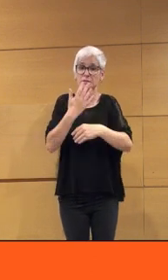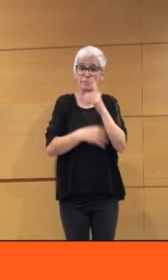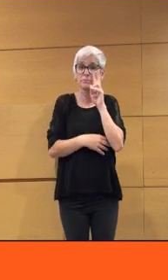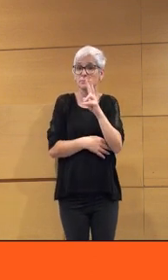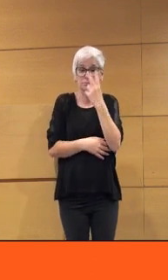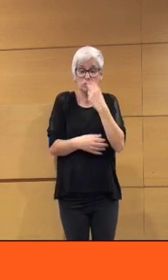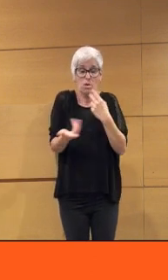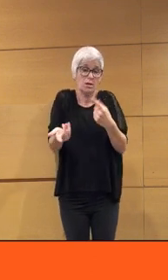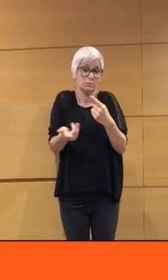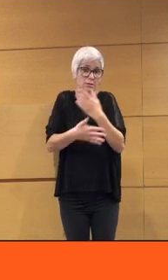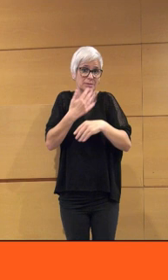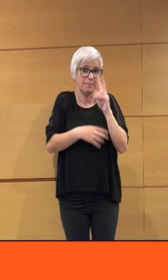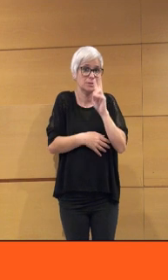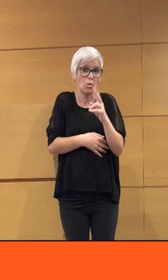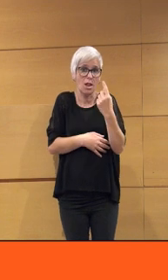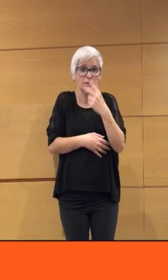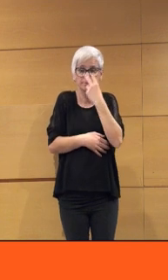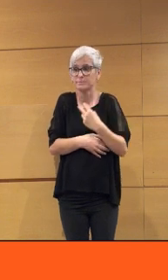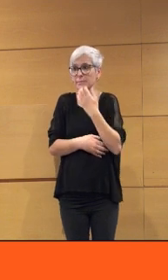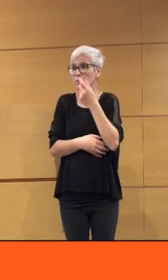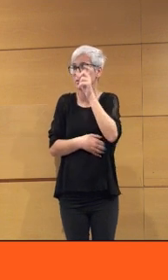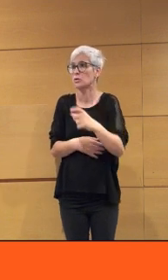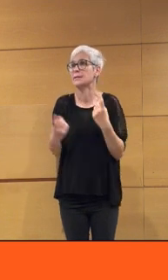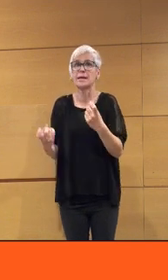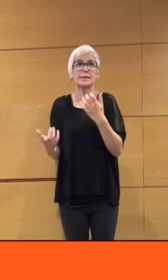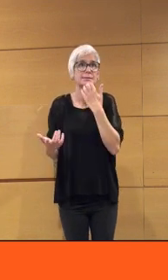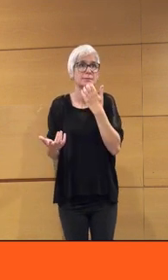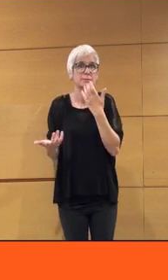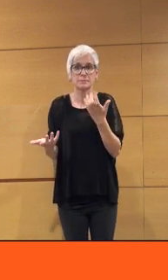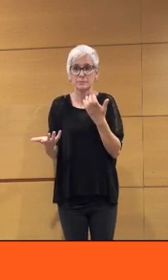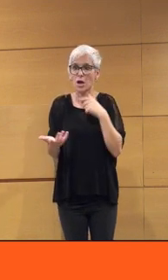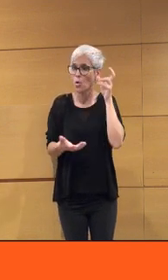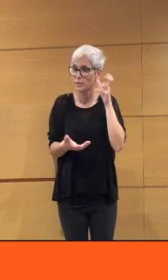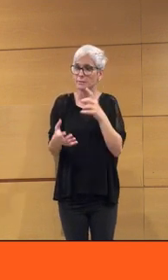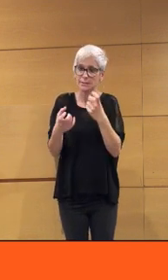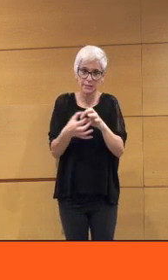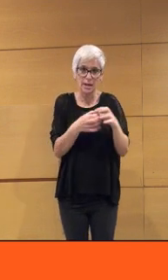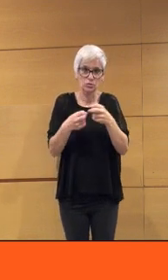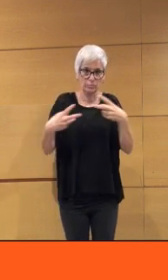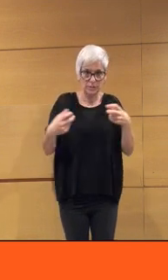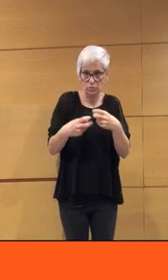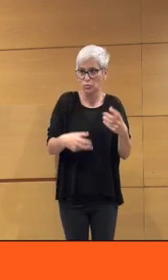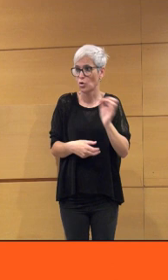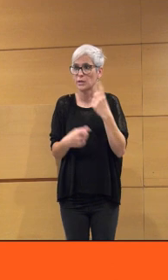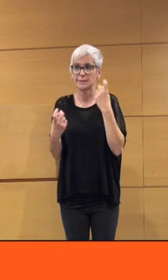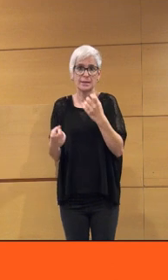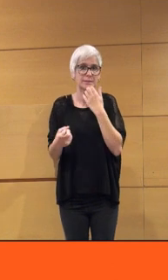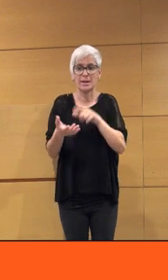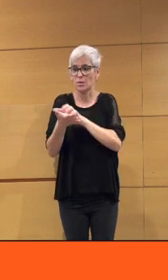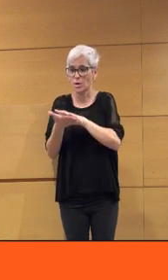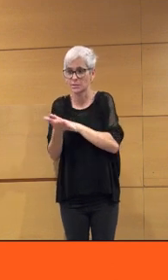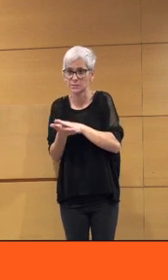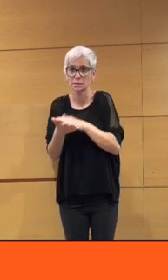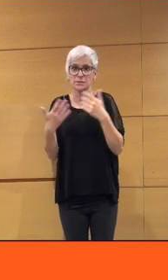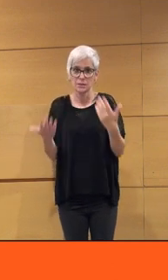una audiodescripció. Si una persona té necessitats auditives, necessitarà subtítols. O necessitarà llengua de signes, perquè